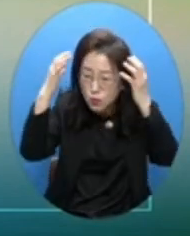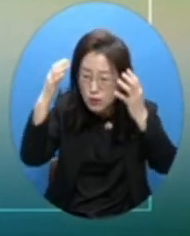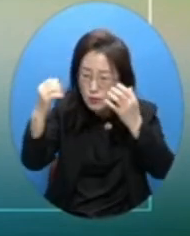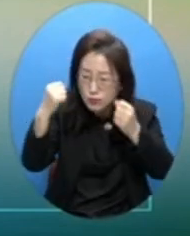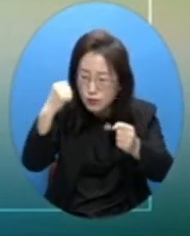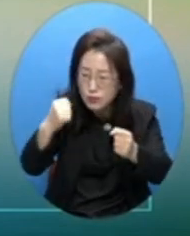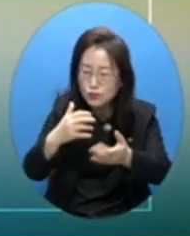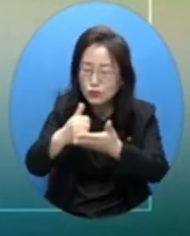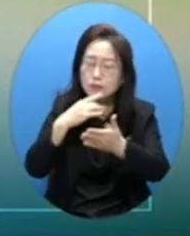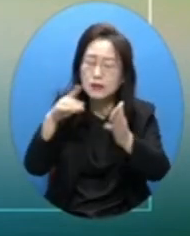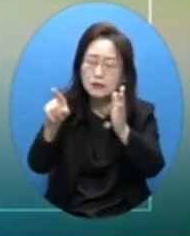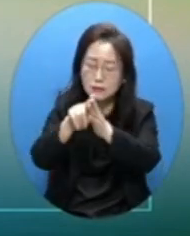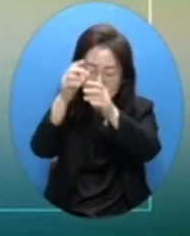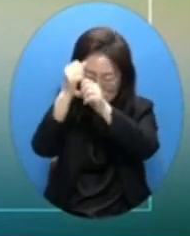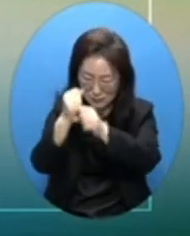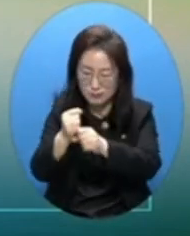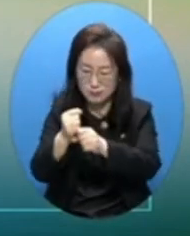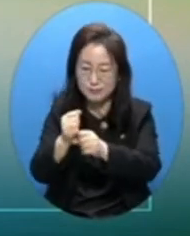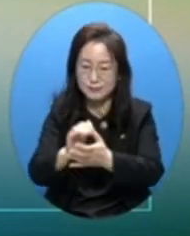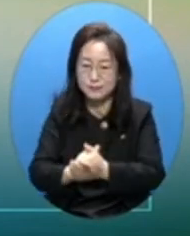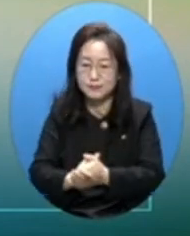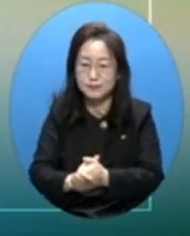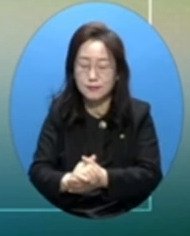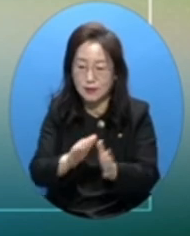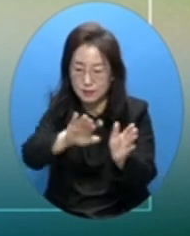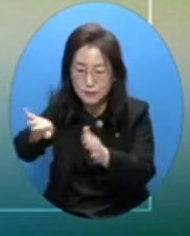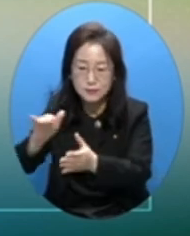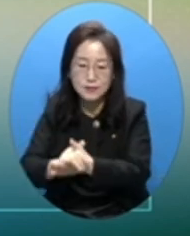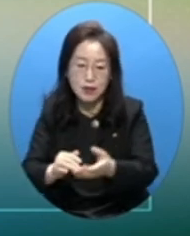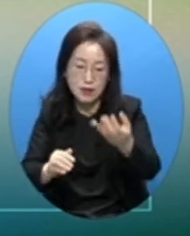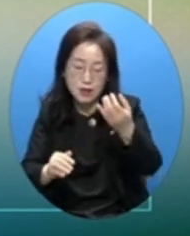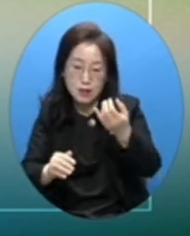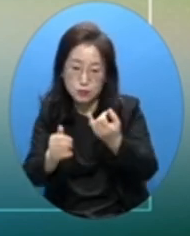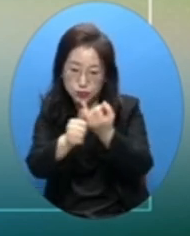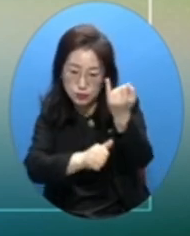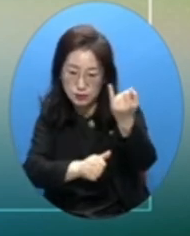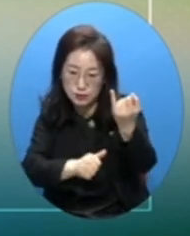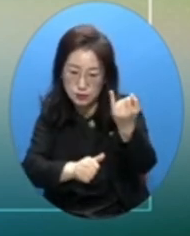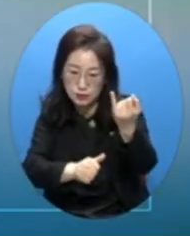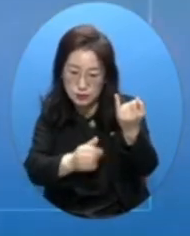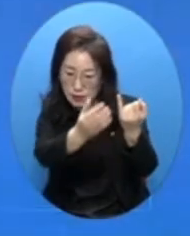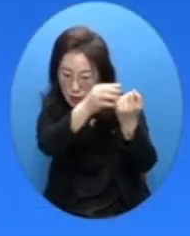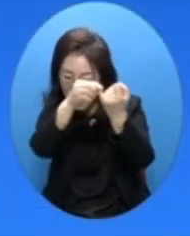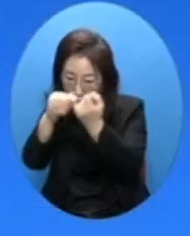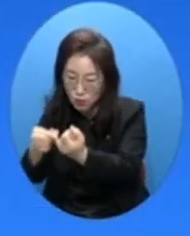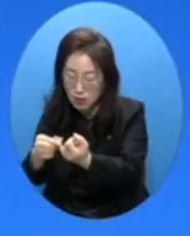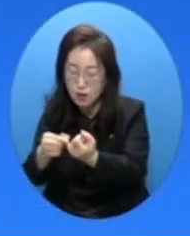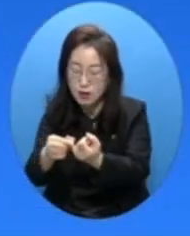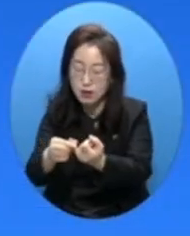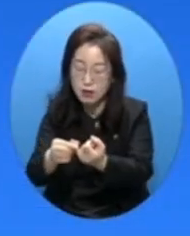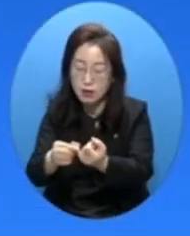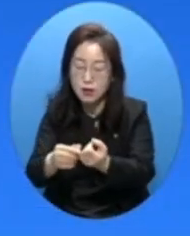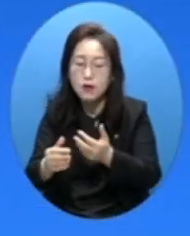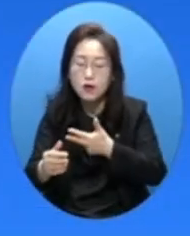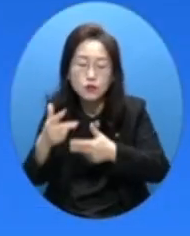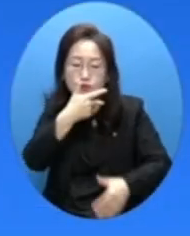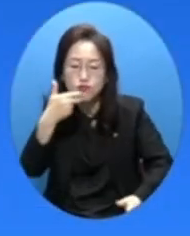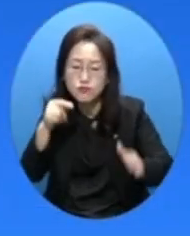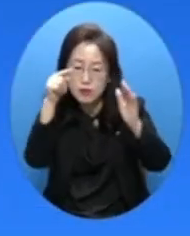기쁩니다. 그래서 이제 아내를 데리고 오려고 영국으로 가던 중에 그 배 선장이